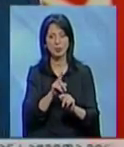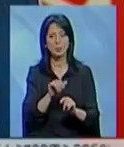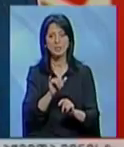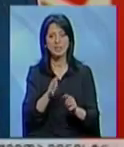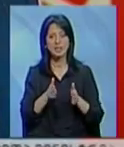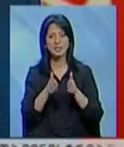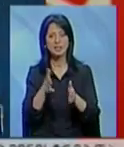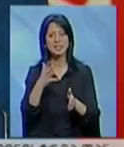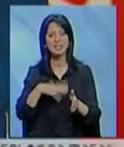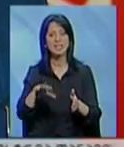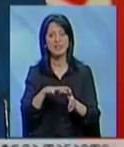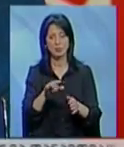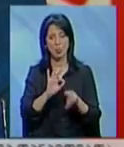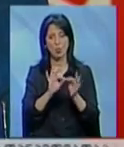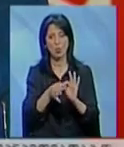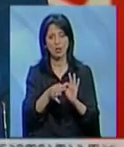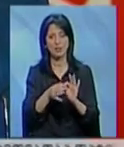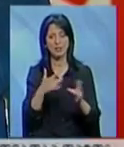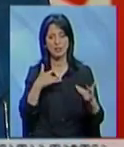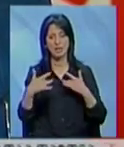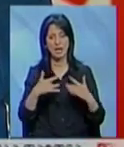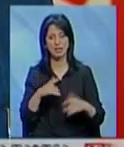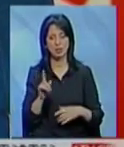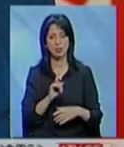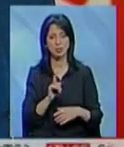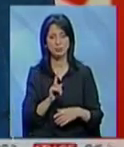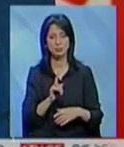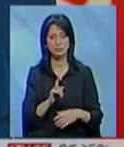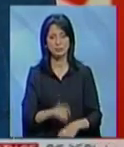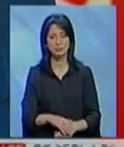საერთოდ მიისწრაფი საქართველოს და კონკრეტულად თეატრი, რომ